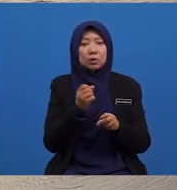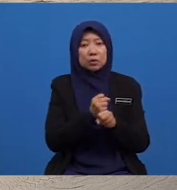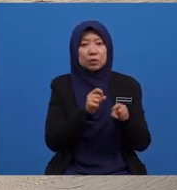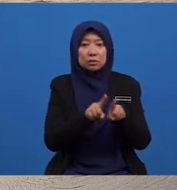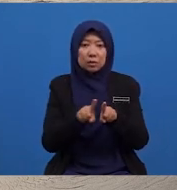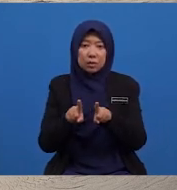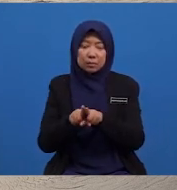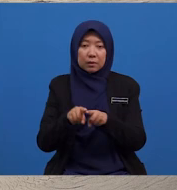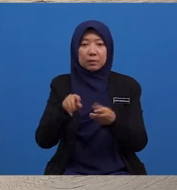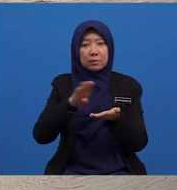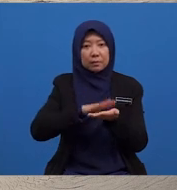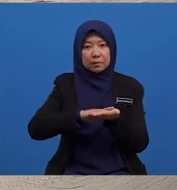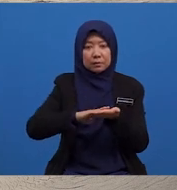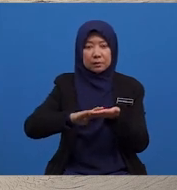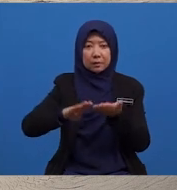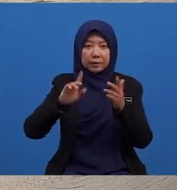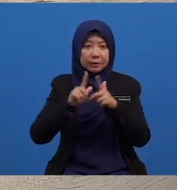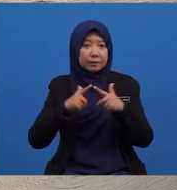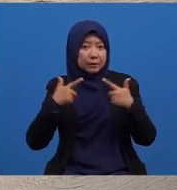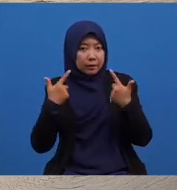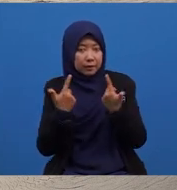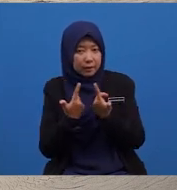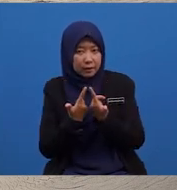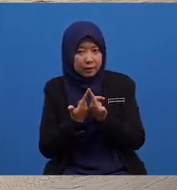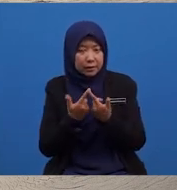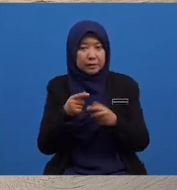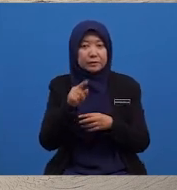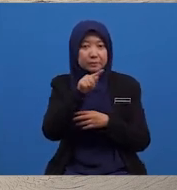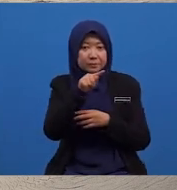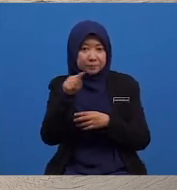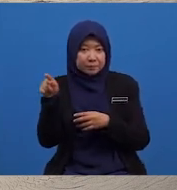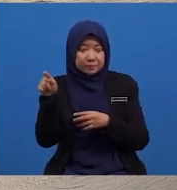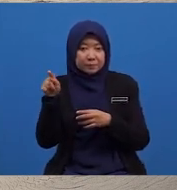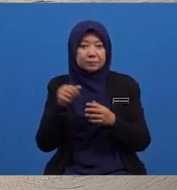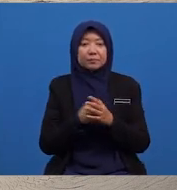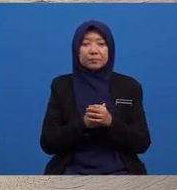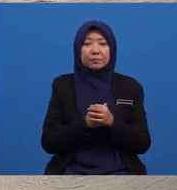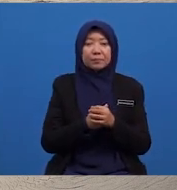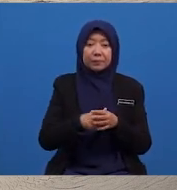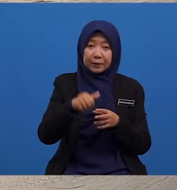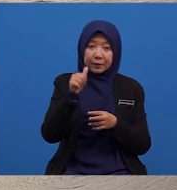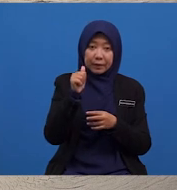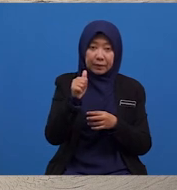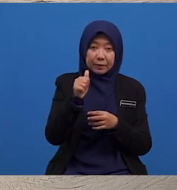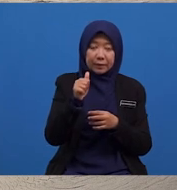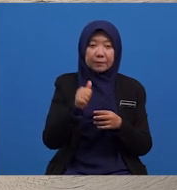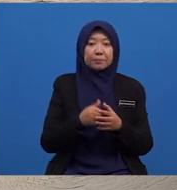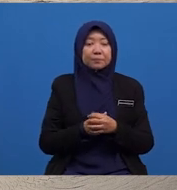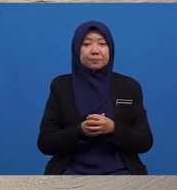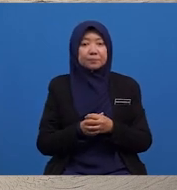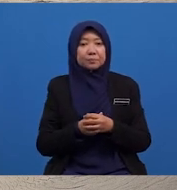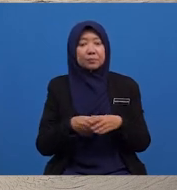tempat kosong. A. Bagai aur dengan tebing. B. Bagai pinang dibelah dua. C.